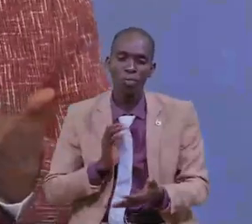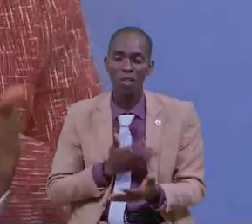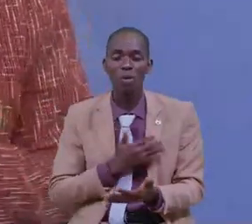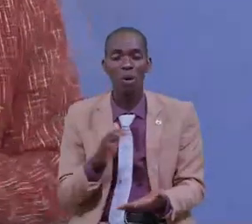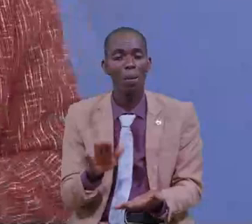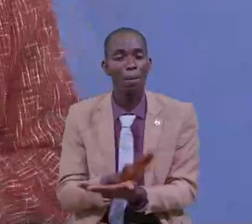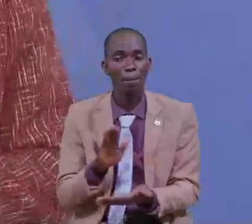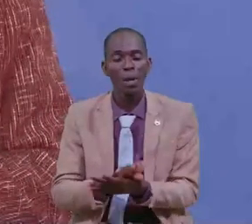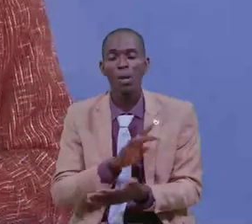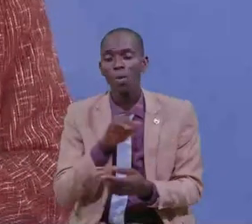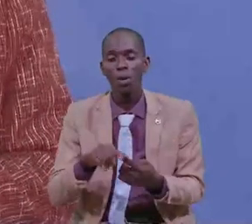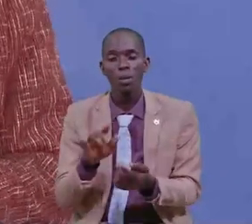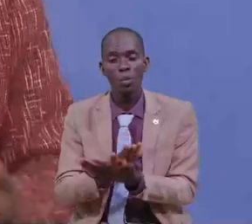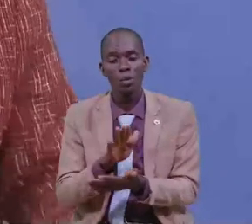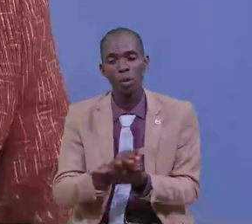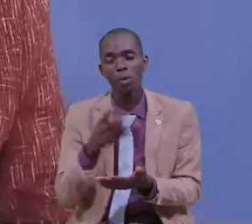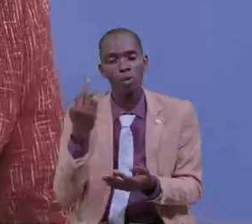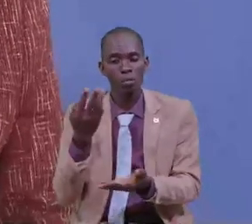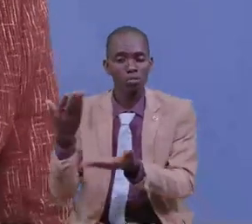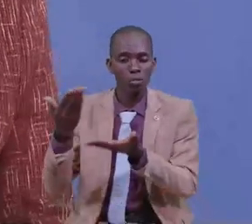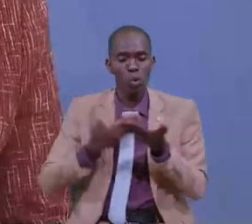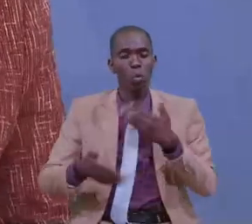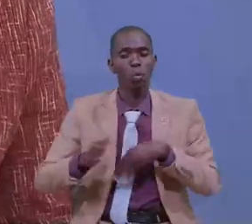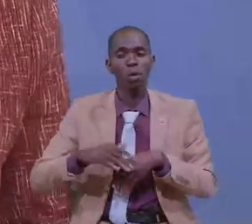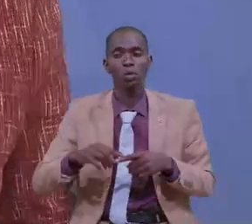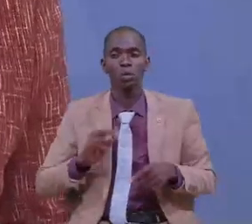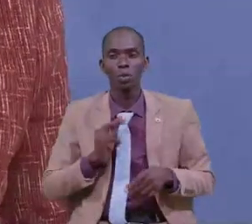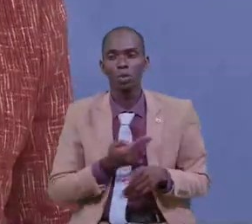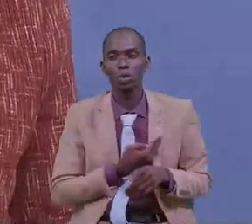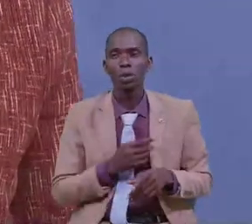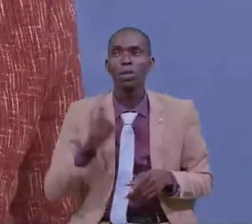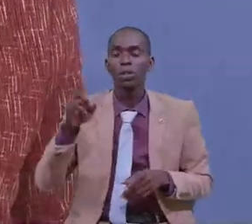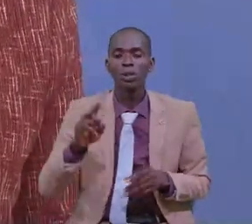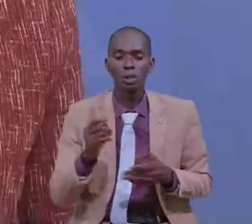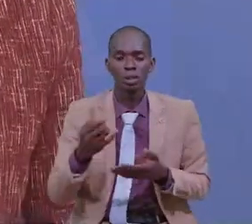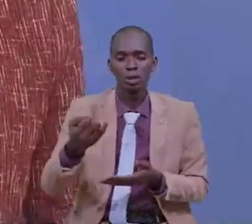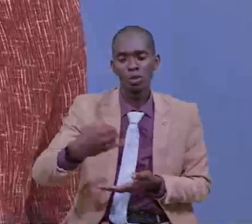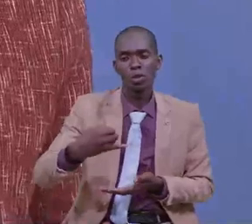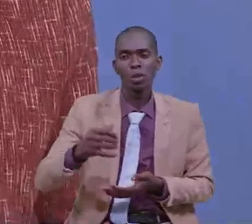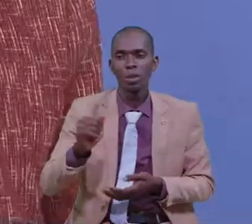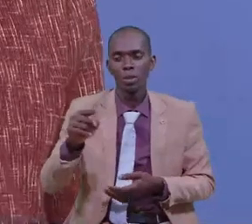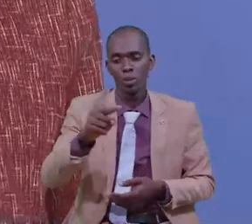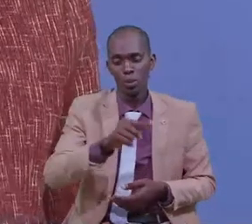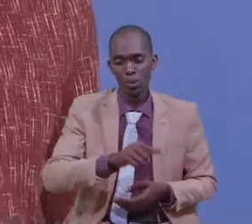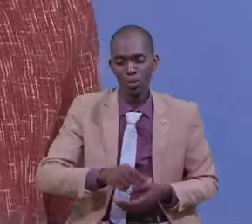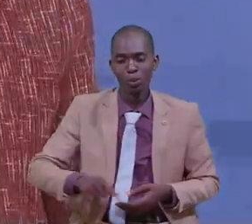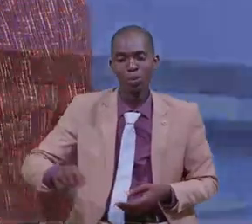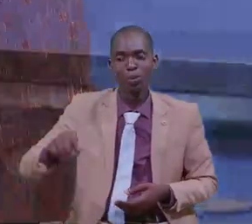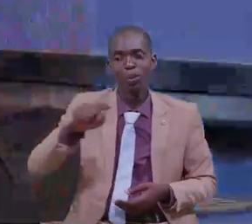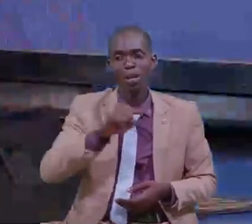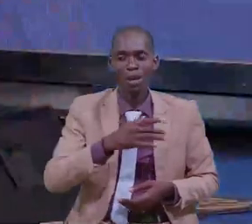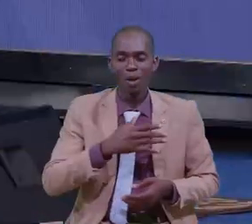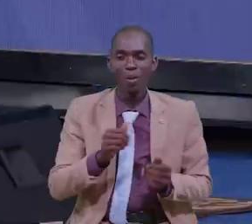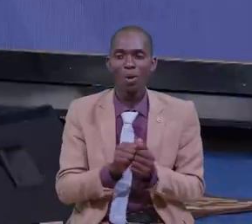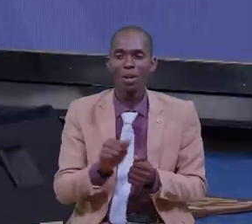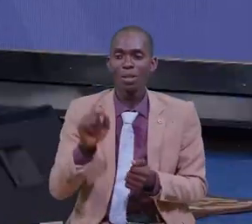papiers. Et quand ils ont corrigé les copies, il a mis un grand cercle. Il a